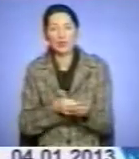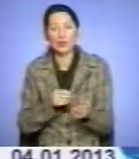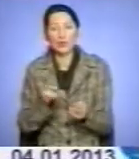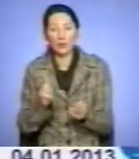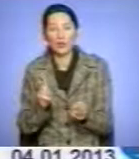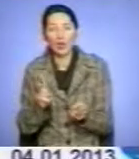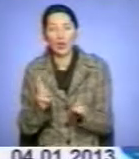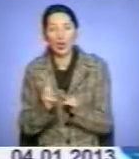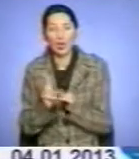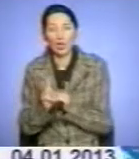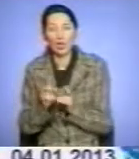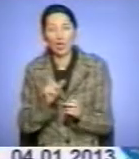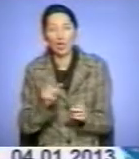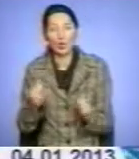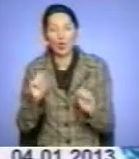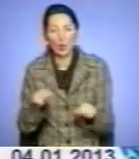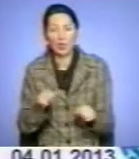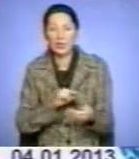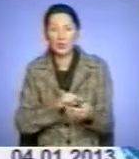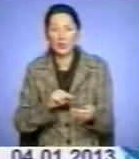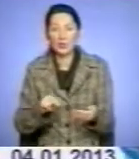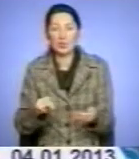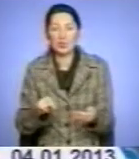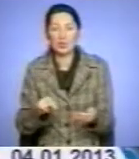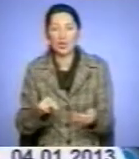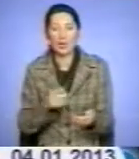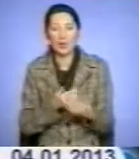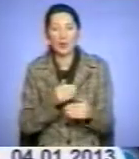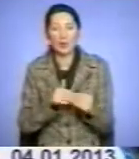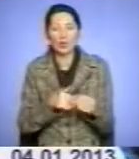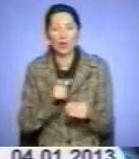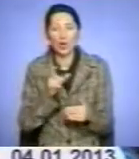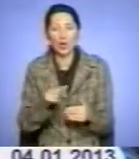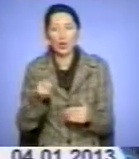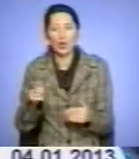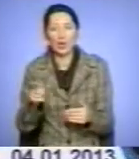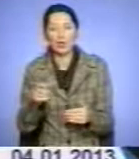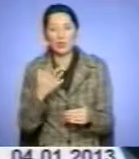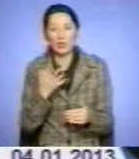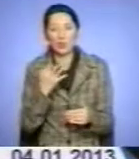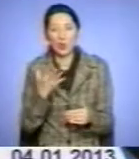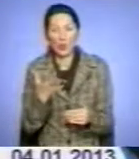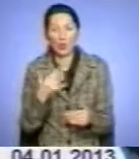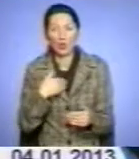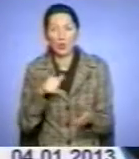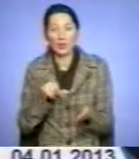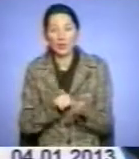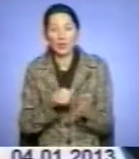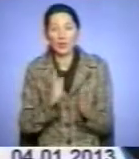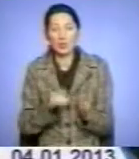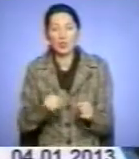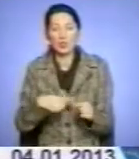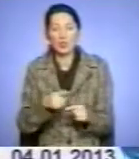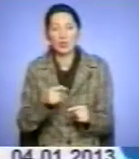записатися. Тобто ми десь фактично людей четверо-п'ятеро ми відвідали минулого року суто через